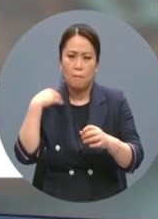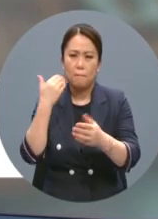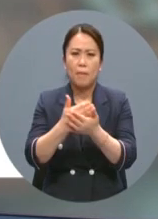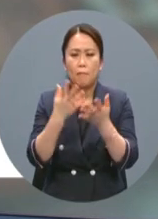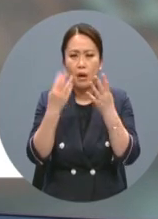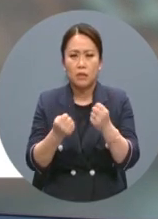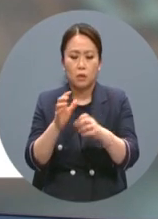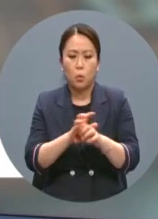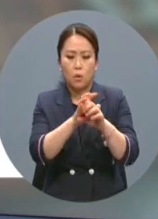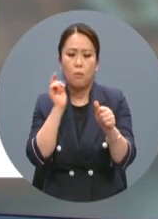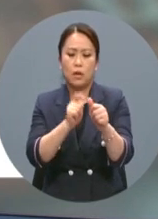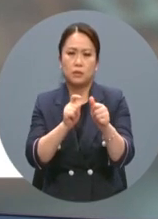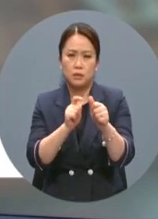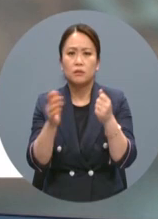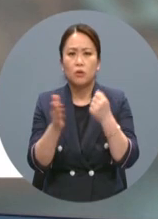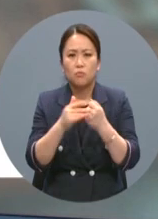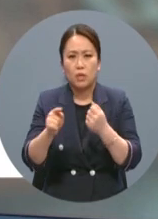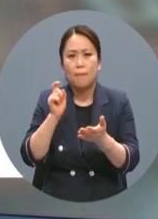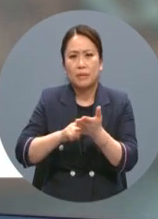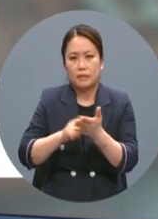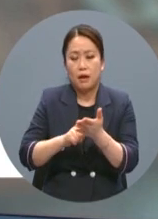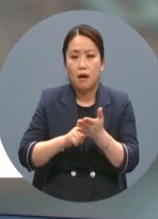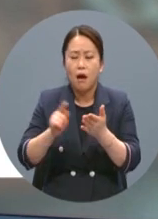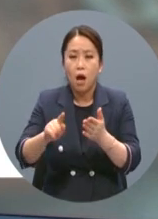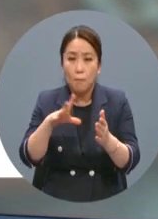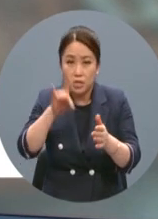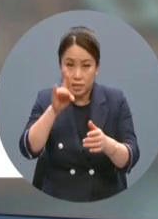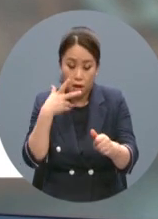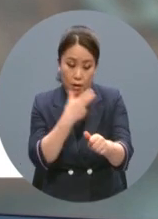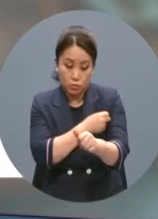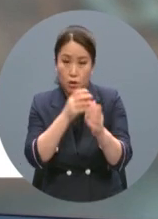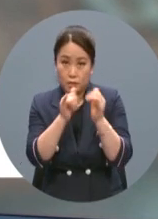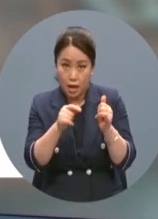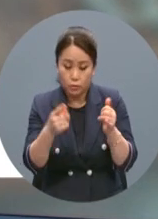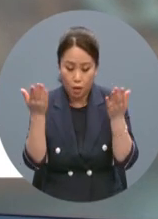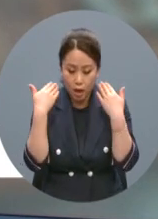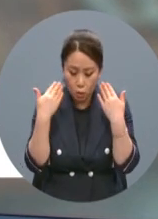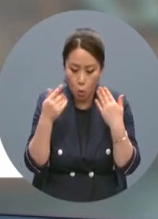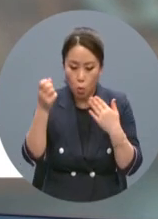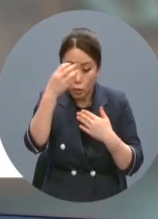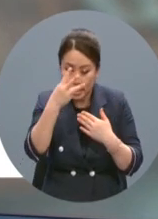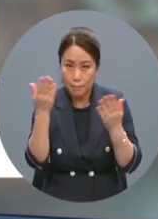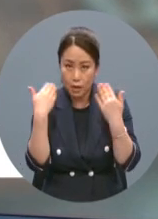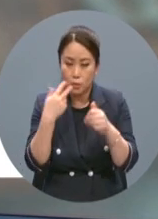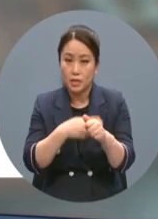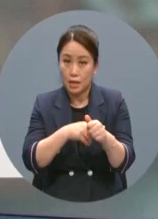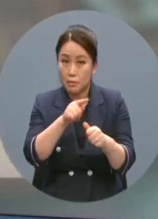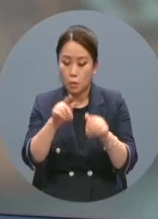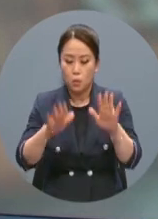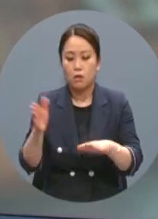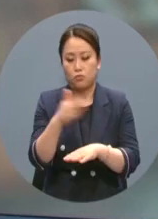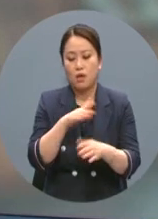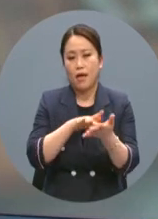비상이 걸렸습니다. 방역당국은 우선접종 대상으로 분류한 고3 수험생과 교직원에 대해 오늘부터 백신